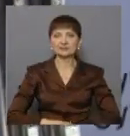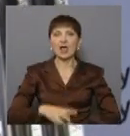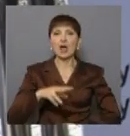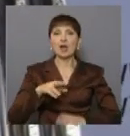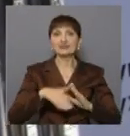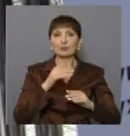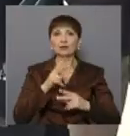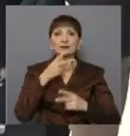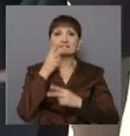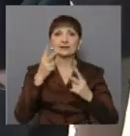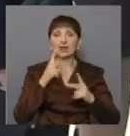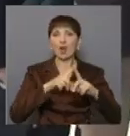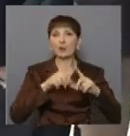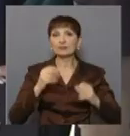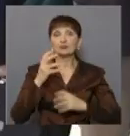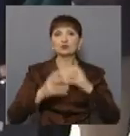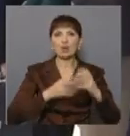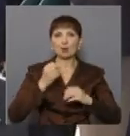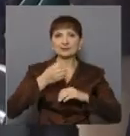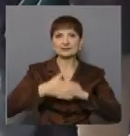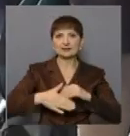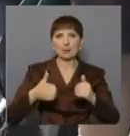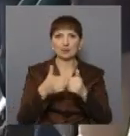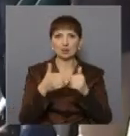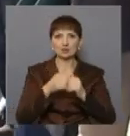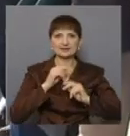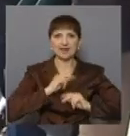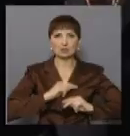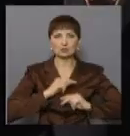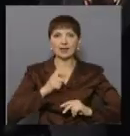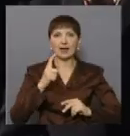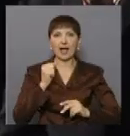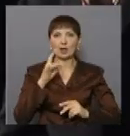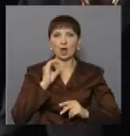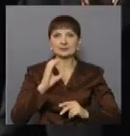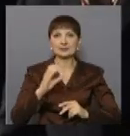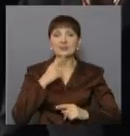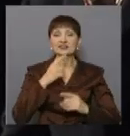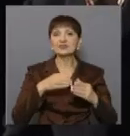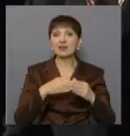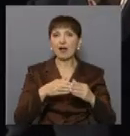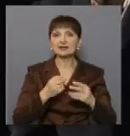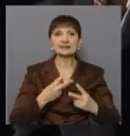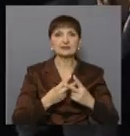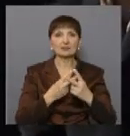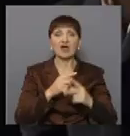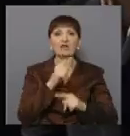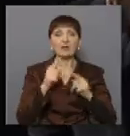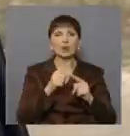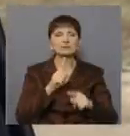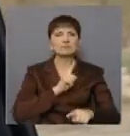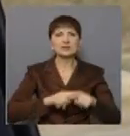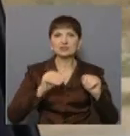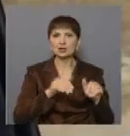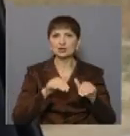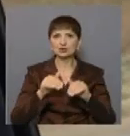Мажилисмены ознакомились с объектами Международного центра приграничного сотрудничества «Харгос». По словам делегации, из Астаны вопросов, требующих